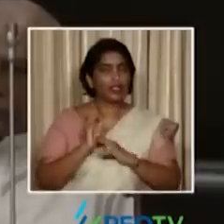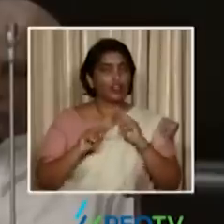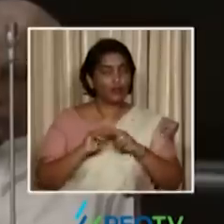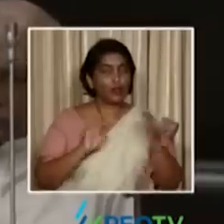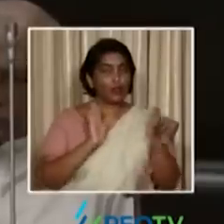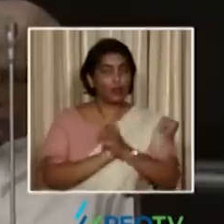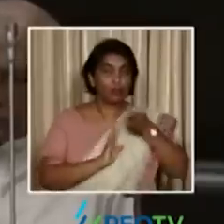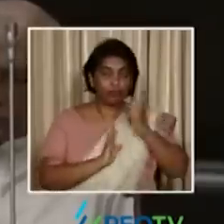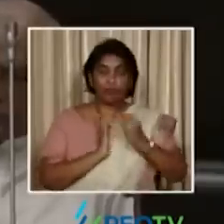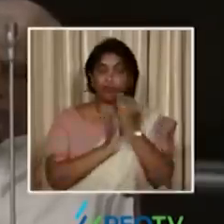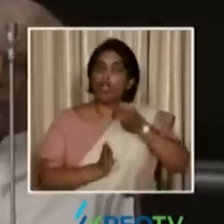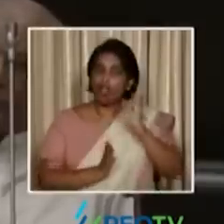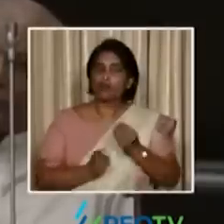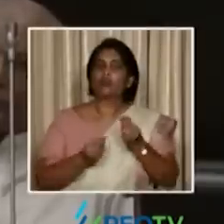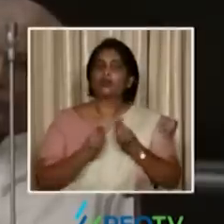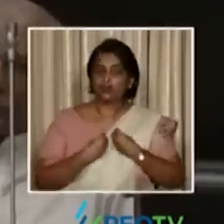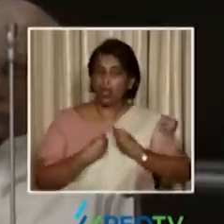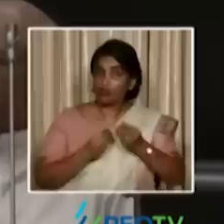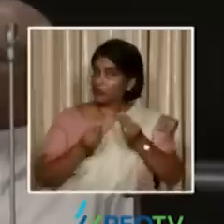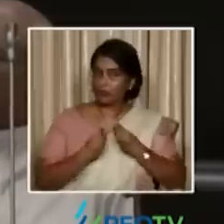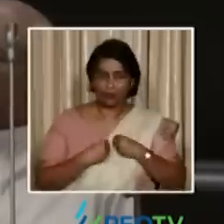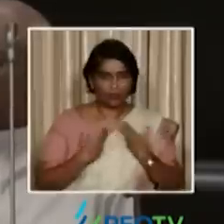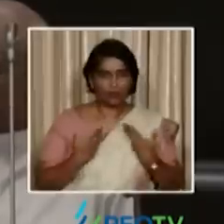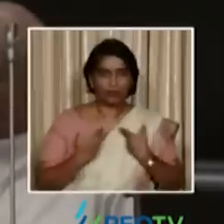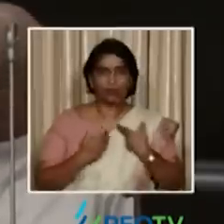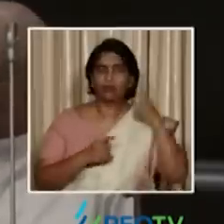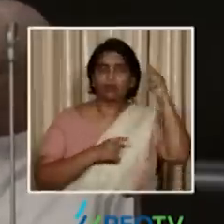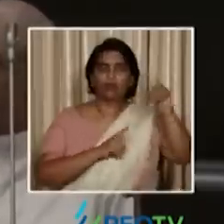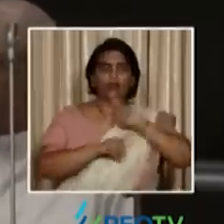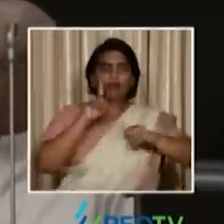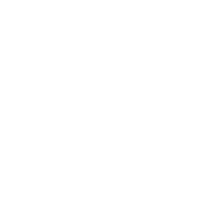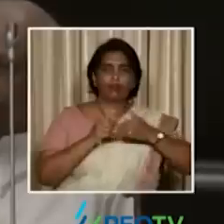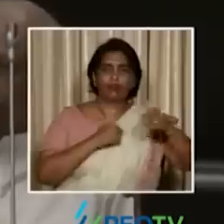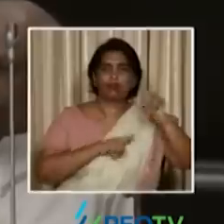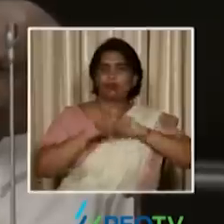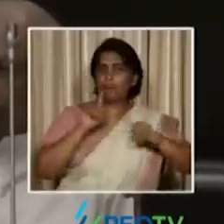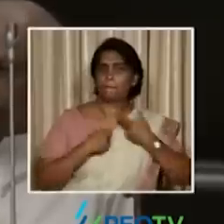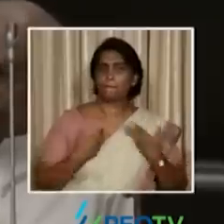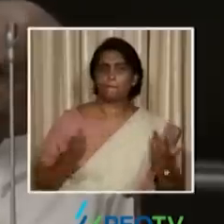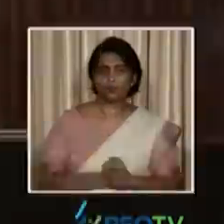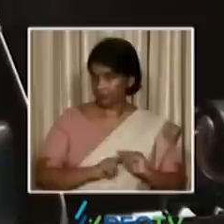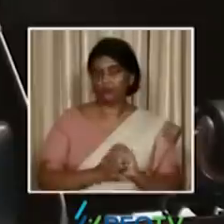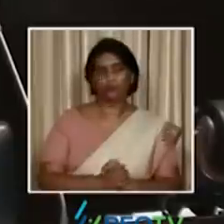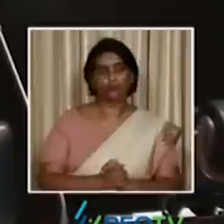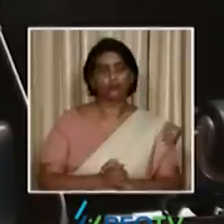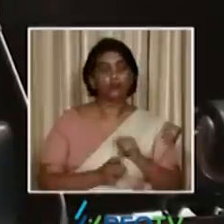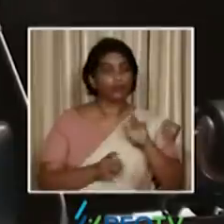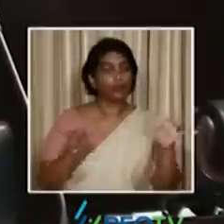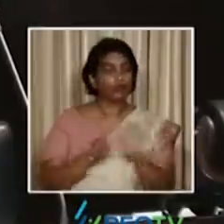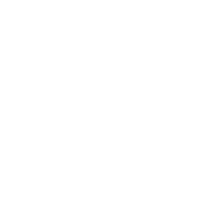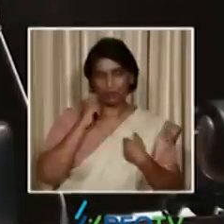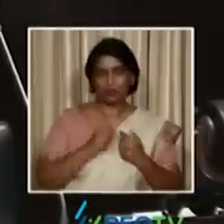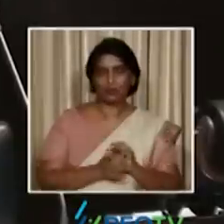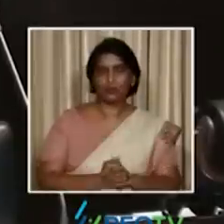ආව එකඟතාවයට අනුමැතිය දෙන්න. අනුමැතිය දෙන්නේ නැත්නම් මට ගිහින් කතා කරන්න බෑ දෙවනි රවුමේ අපේ නායකරුවන් එක්ක. ඒකට සම්පූර්ණ සහයෝගය